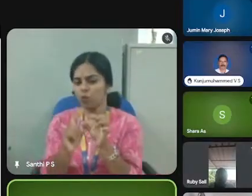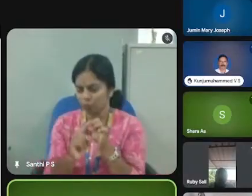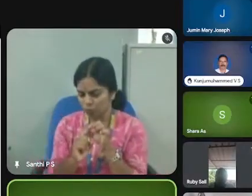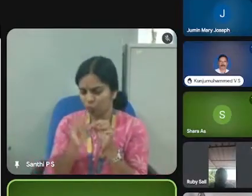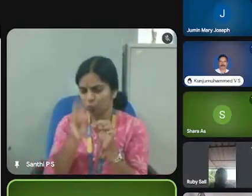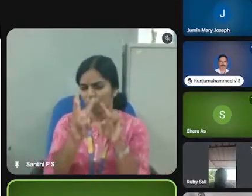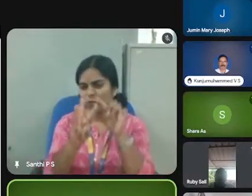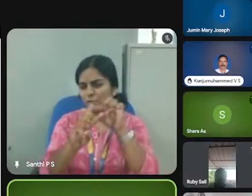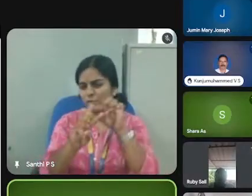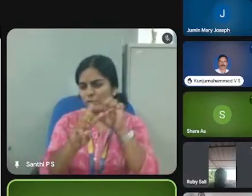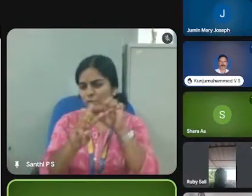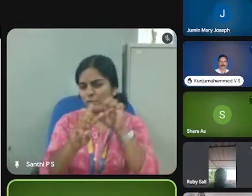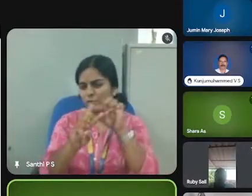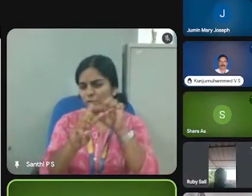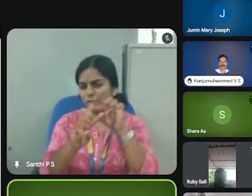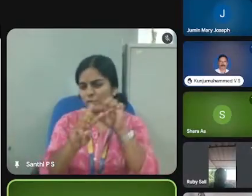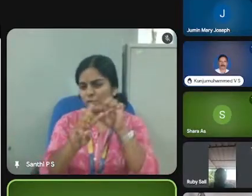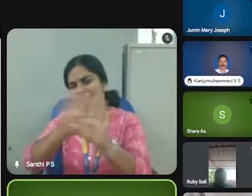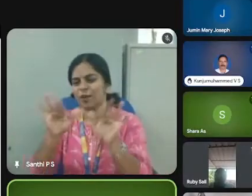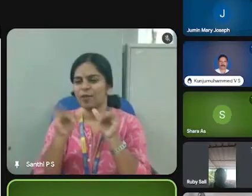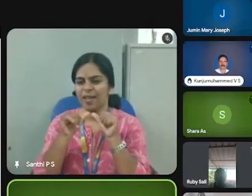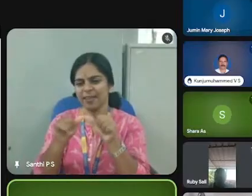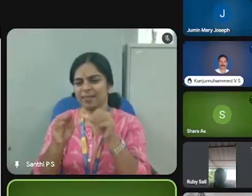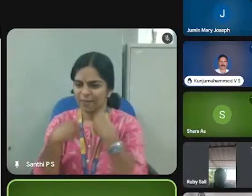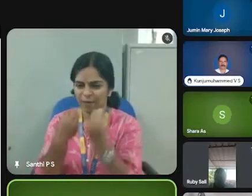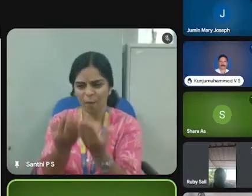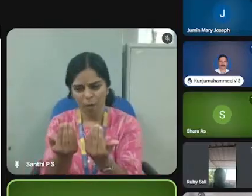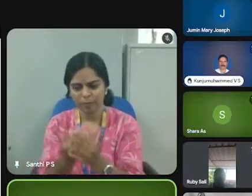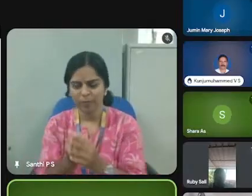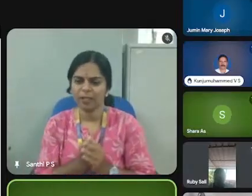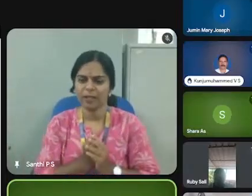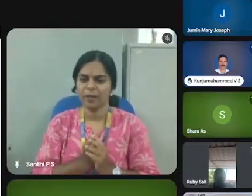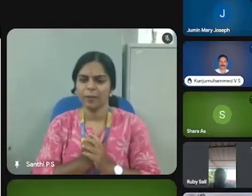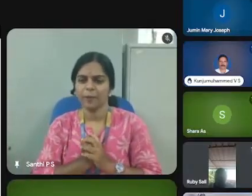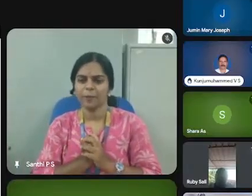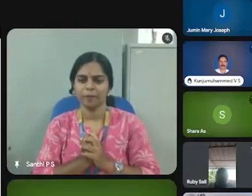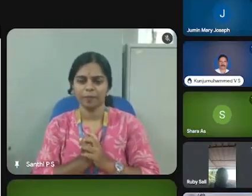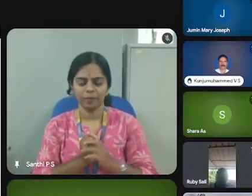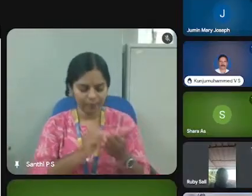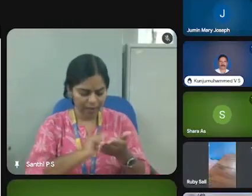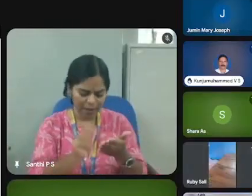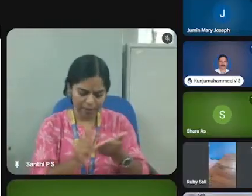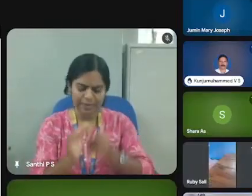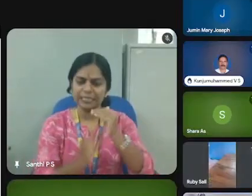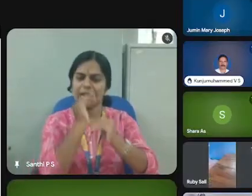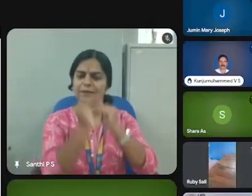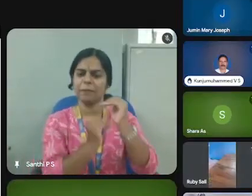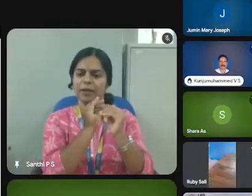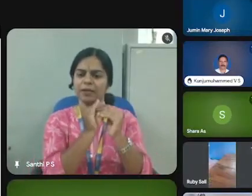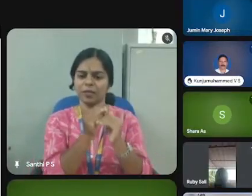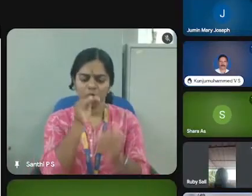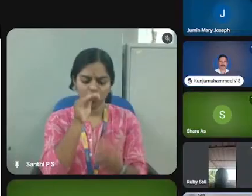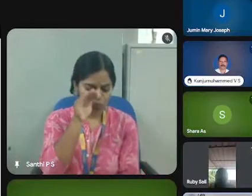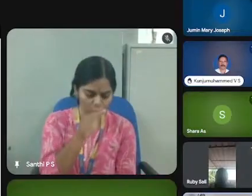2-3 ക്വസ്റ്റ്യൻസ് വന്നിട്ടുണ്ട്. അപ്പൊ അതിന് ജനറൽ ആയിട്ട് ഒരു ആൻസർ ചെയ്യാൻ സാധിക്കുമോ റൈസ മാം? ഹാൻഡ് റൈറ്റിംഗ് ഇംപ്രൂവ് ചെയ്യുന്നത്